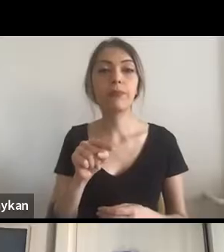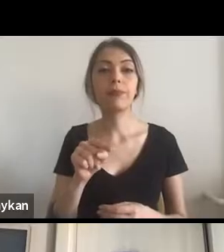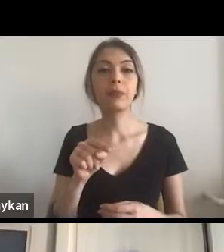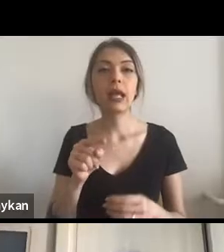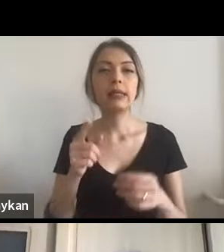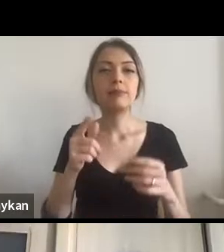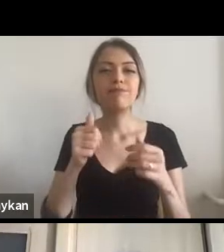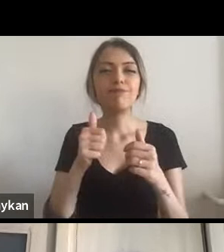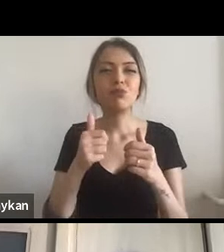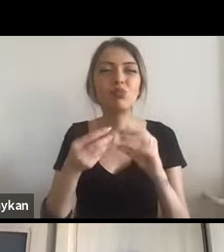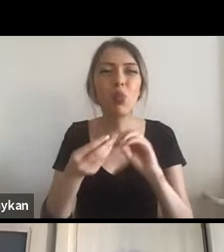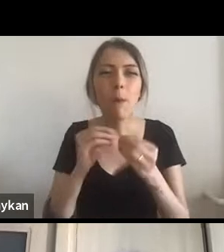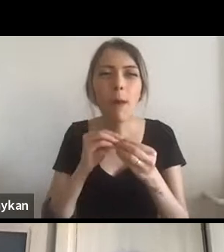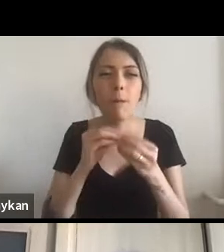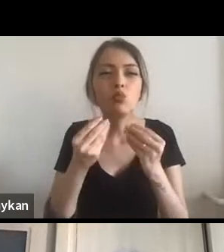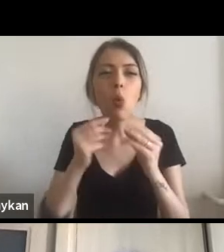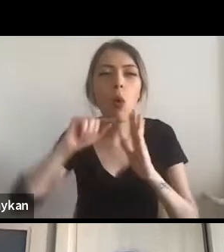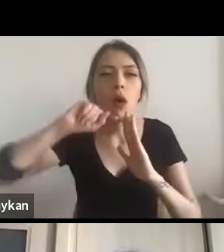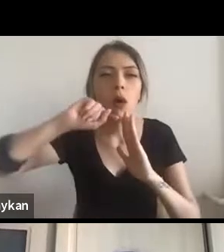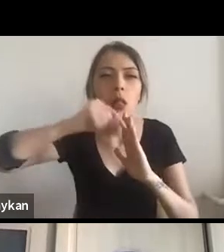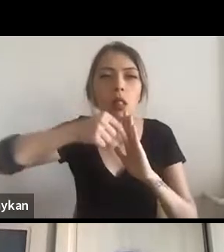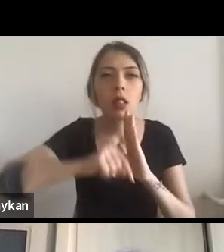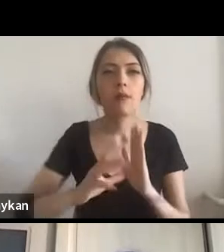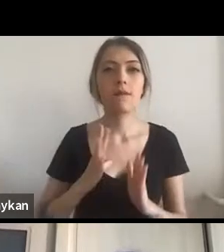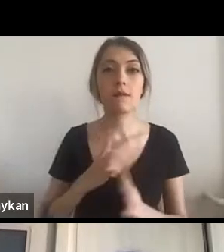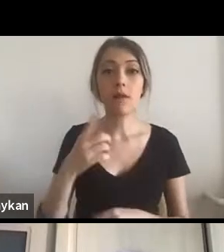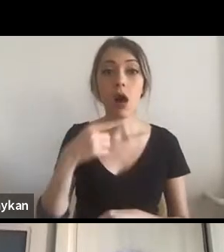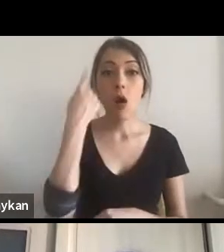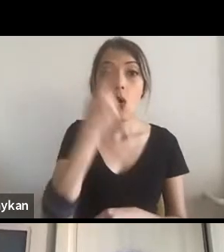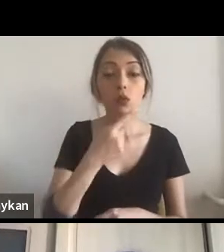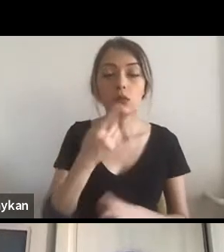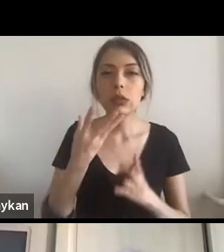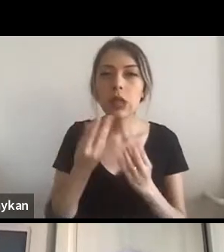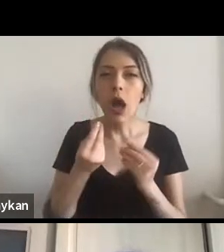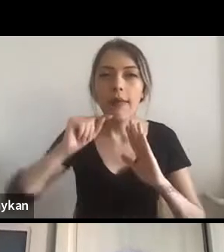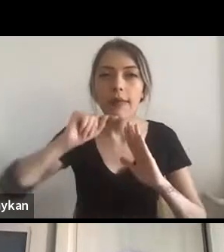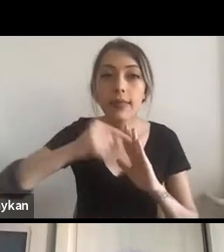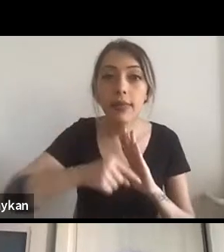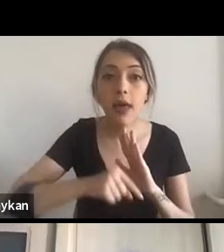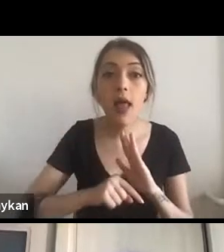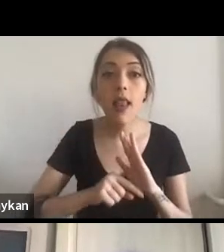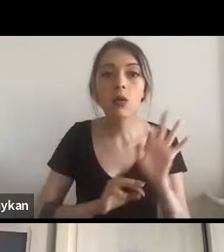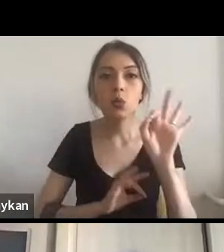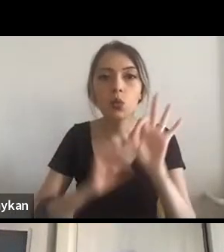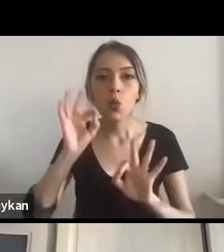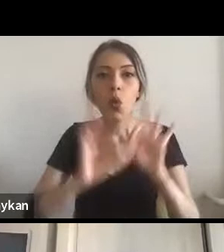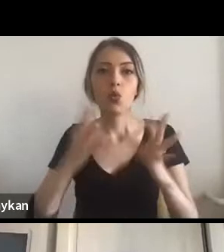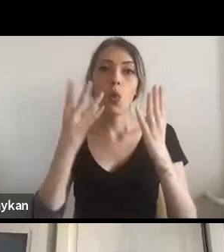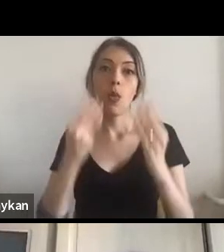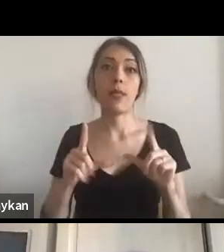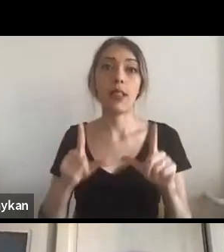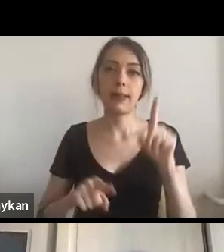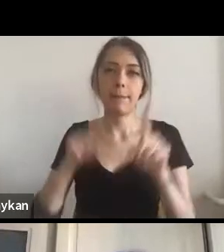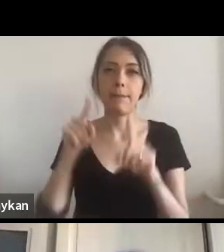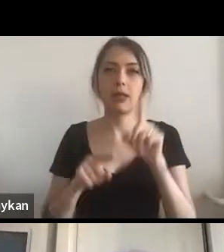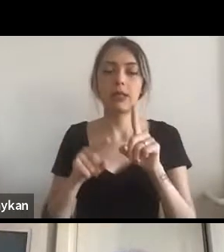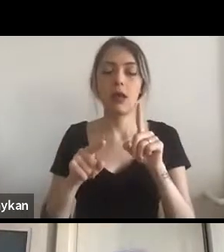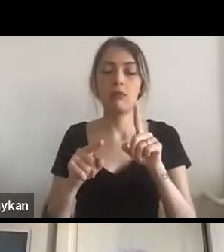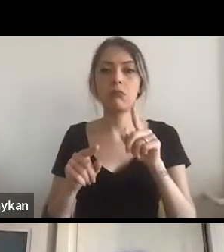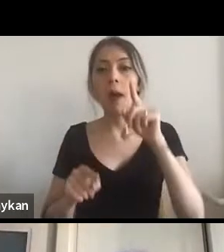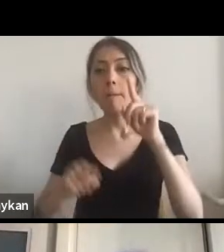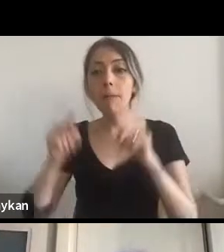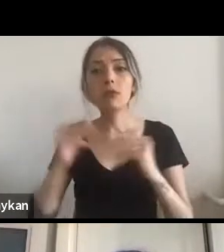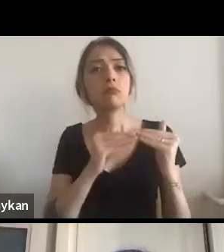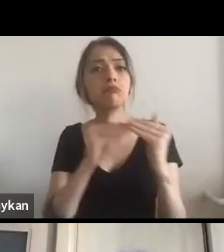nedeniyle nitelikli izlemeye tabi oluyor. Enhanced supervision'a tabi oluyor. Diğerleri ise standart